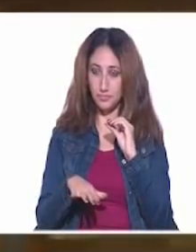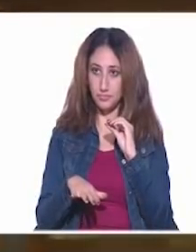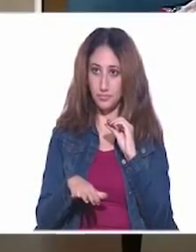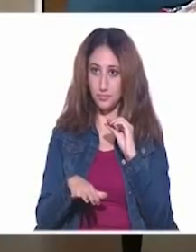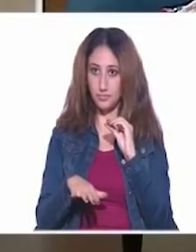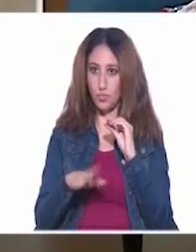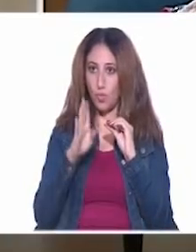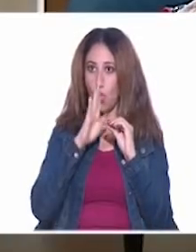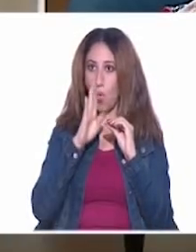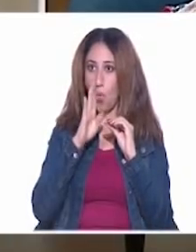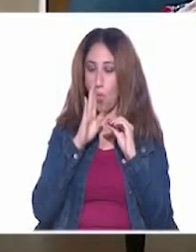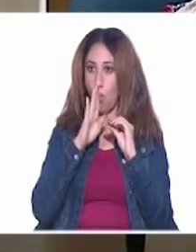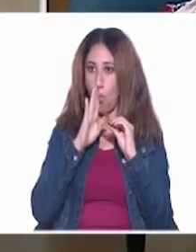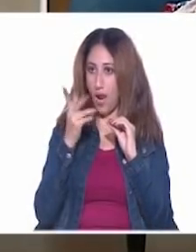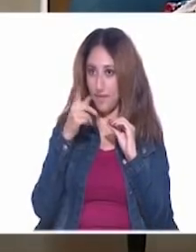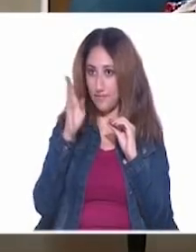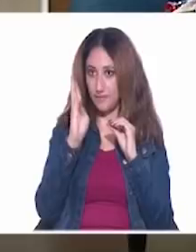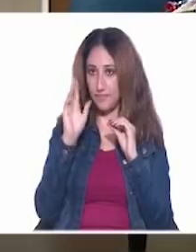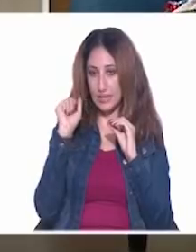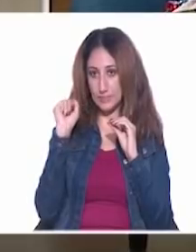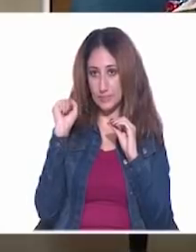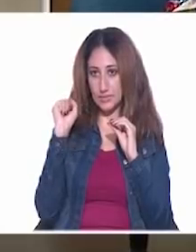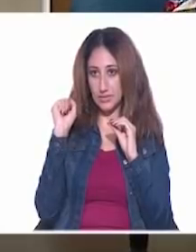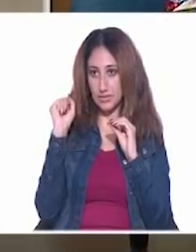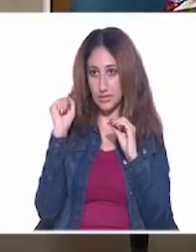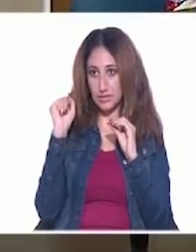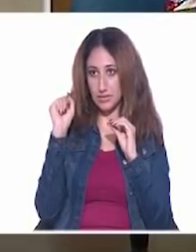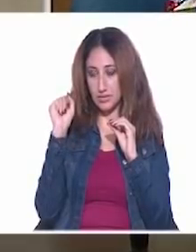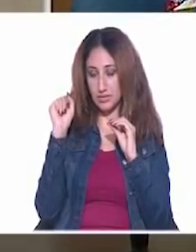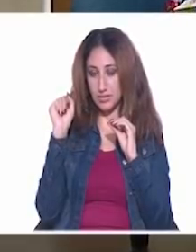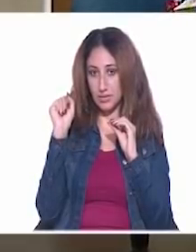الورقه فين اللي حضرتك ماضيه؟ خليها في ايدك بعد اذنك. اوكي.